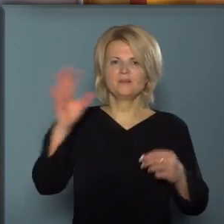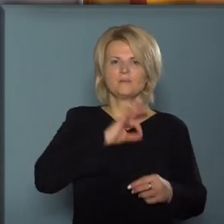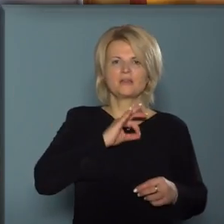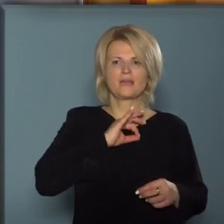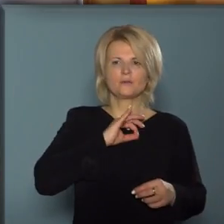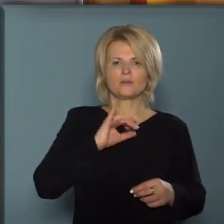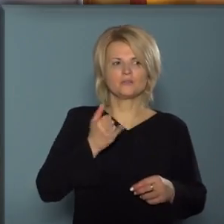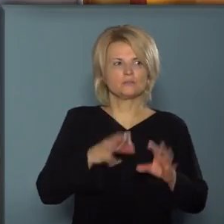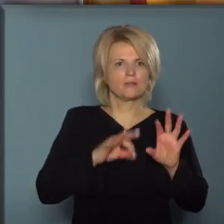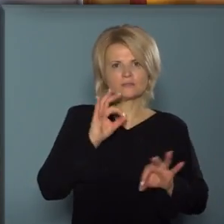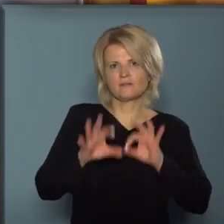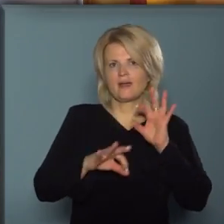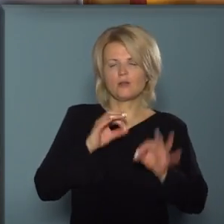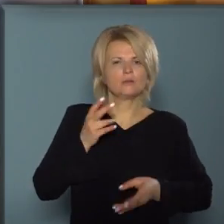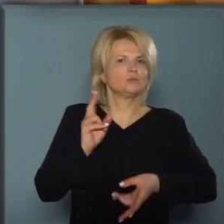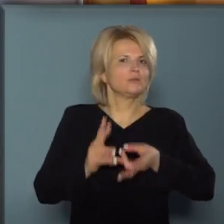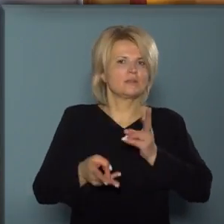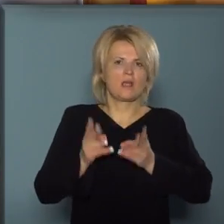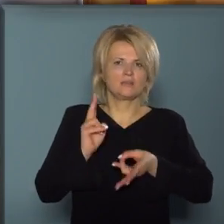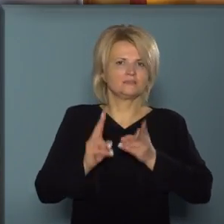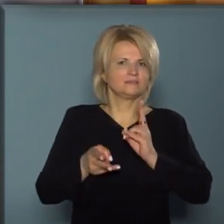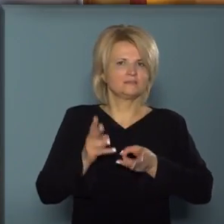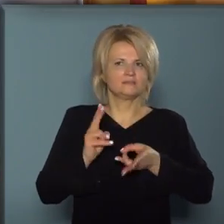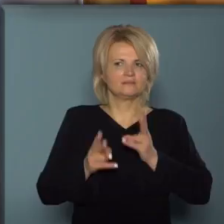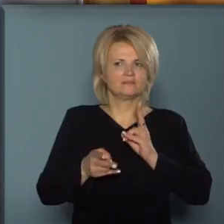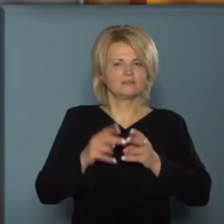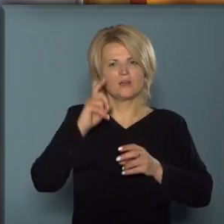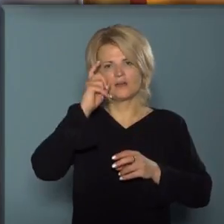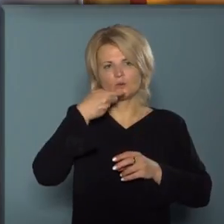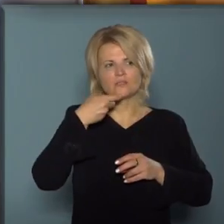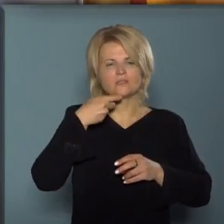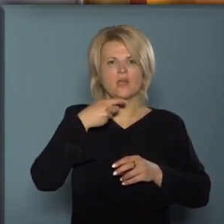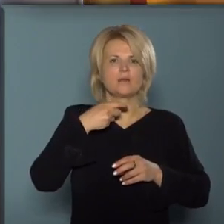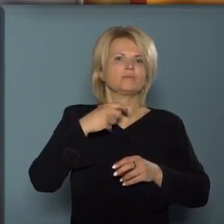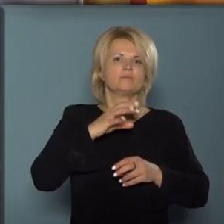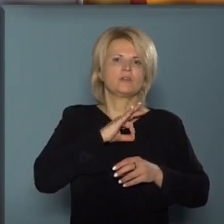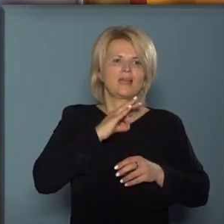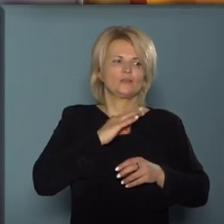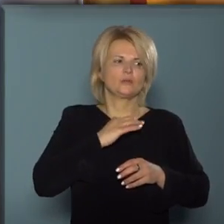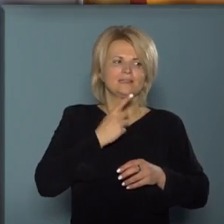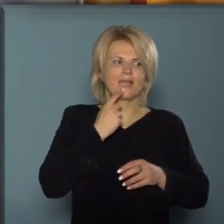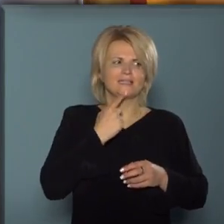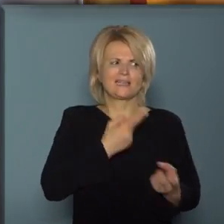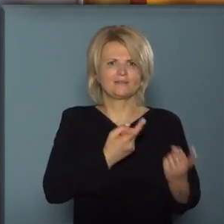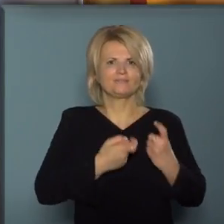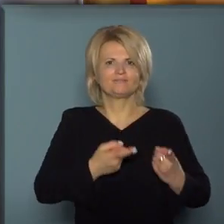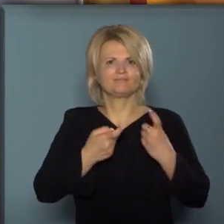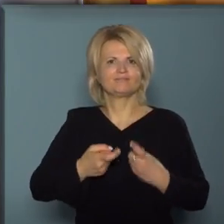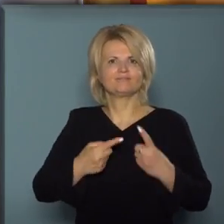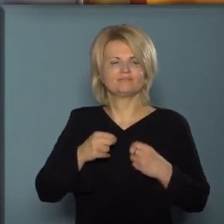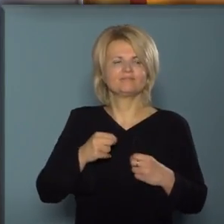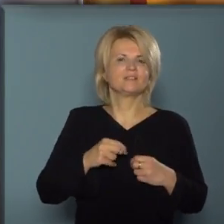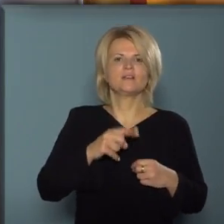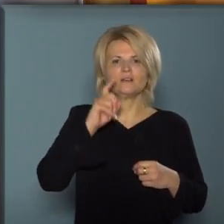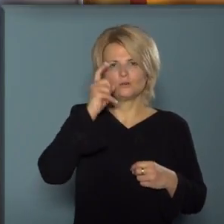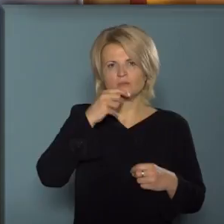a barátaimat is úgy válogattam meg, hogy általában azért így a rosszabb társaság vonzott engem, és